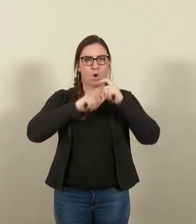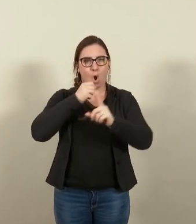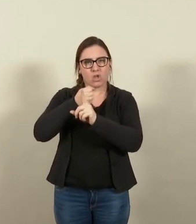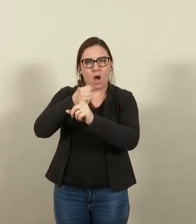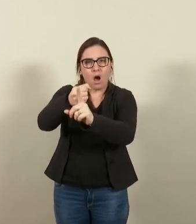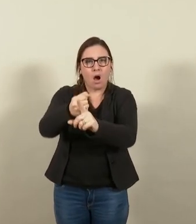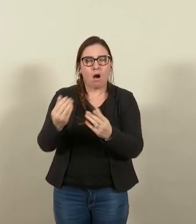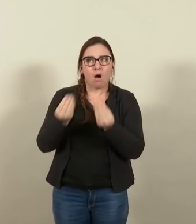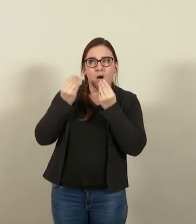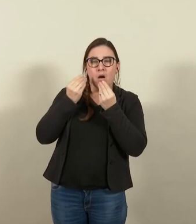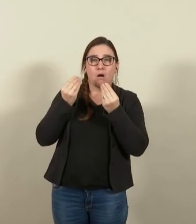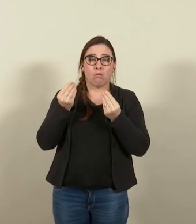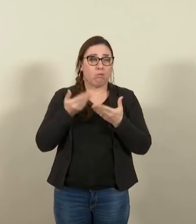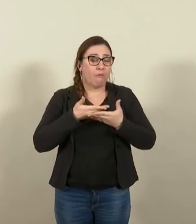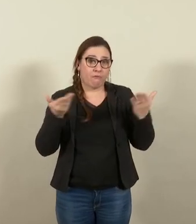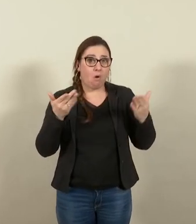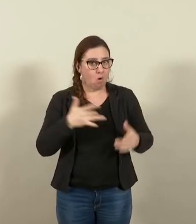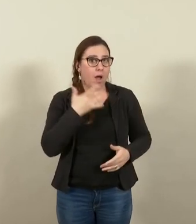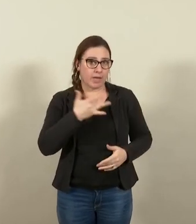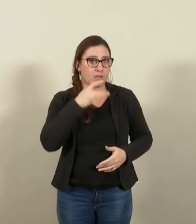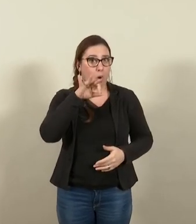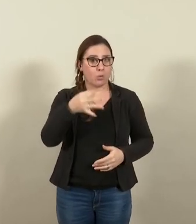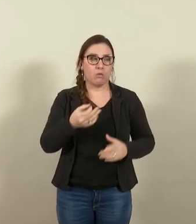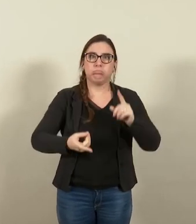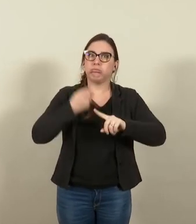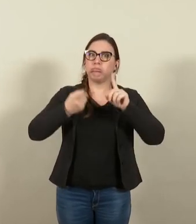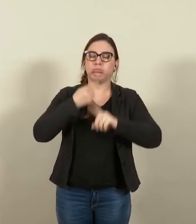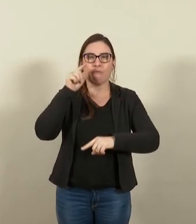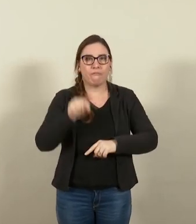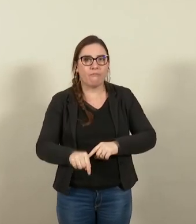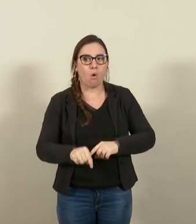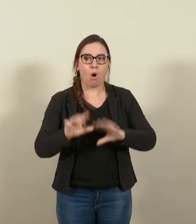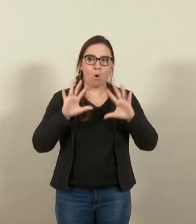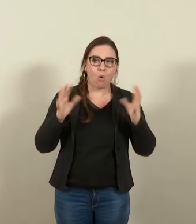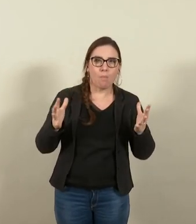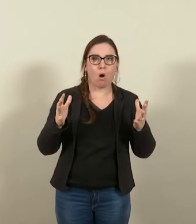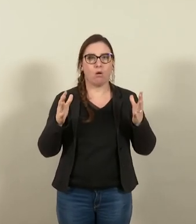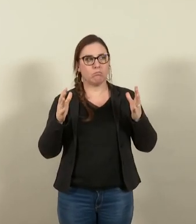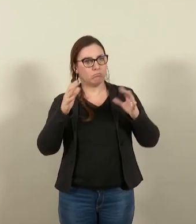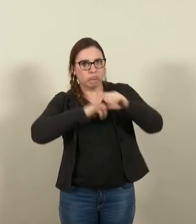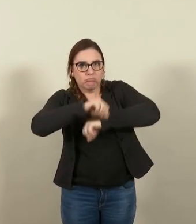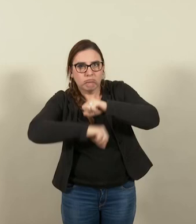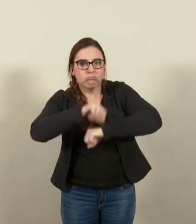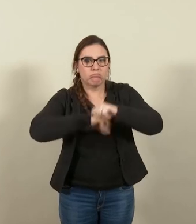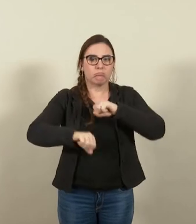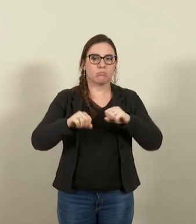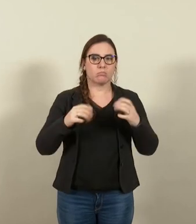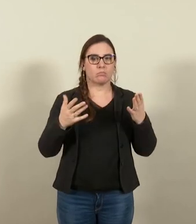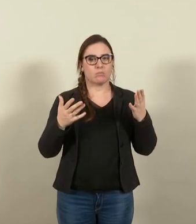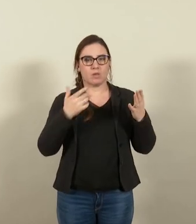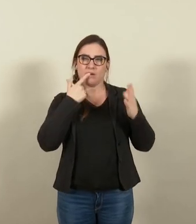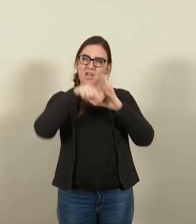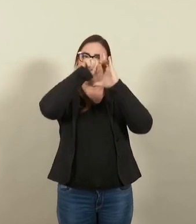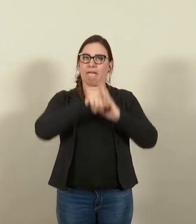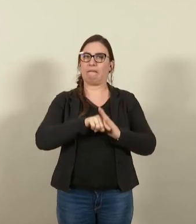sincèrement c'est une condition très intéressante et particulièrement importante il y a un travail énorme à faire et prendre en compte ce critère comme une condition